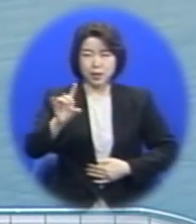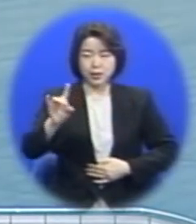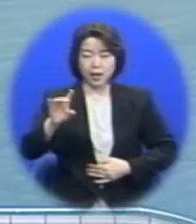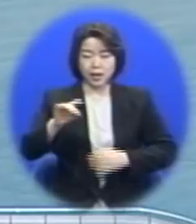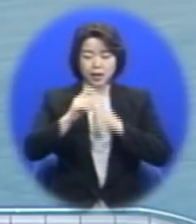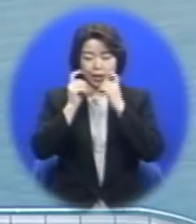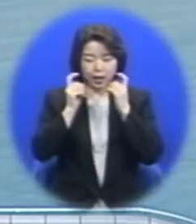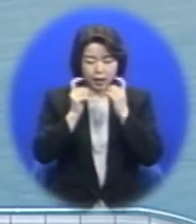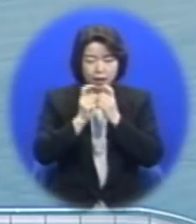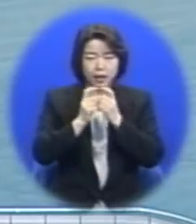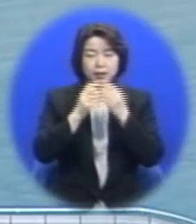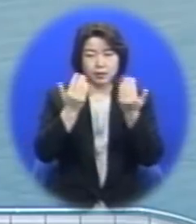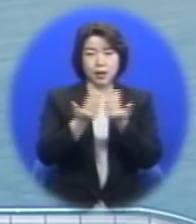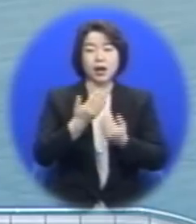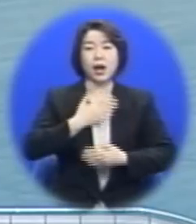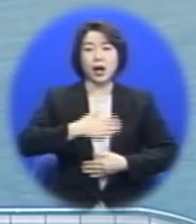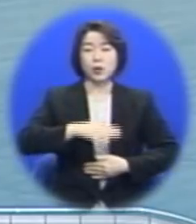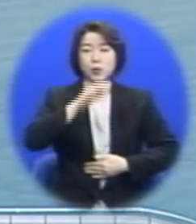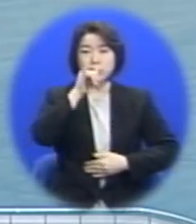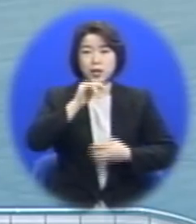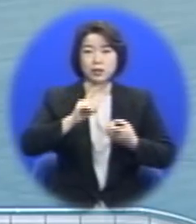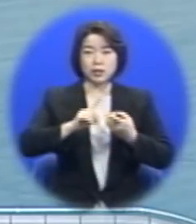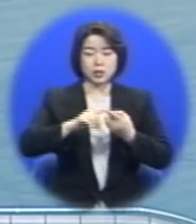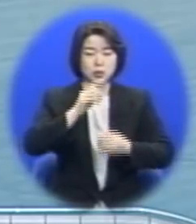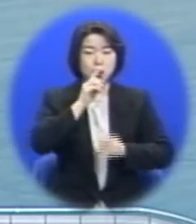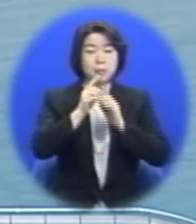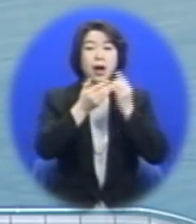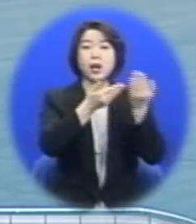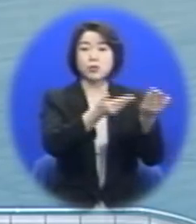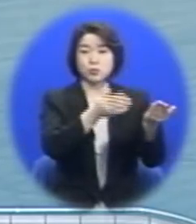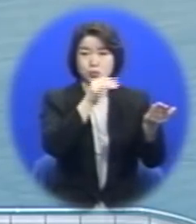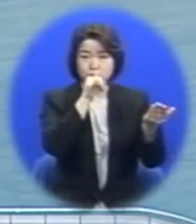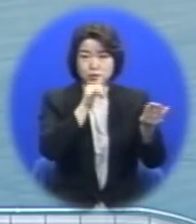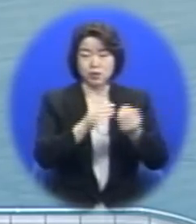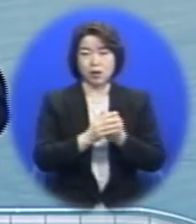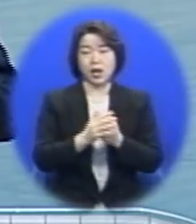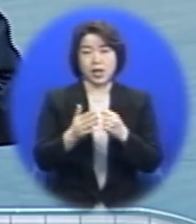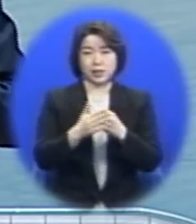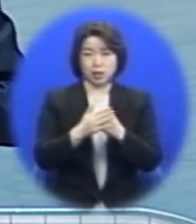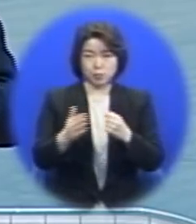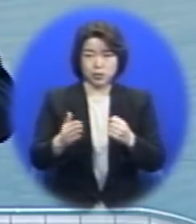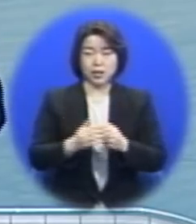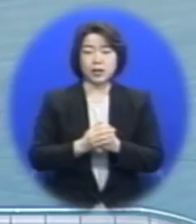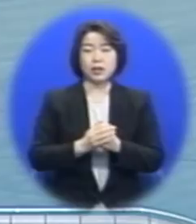알고 계시다는 것을 말씀해주고 계십니다. 그러므로